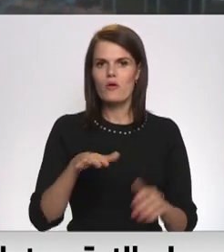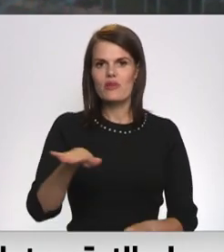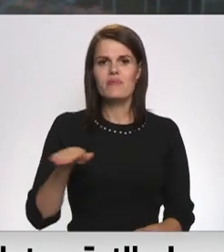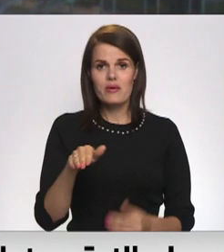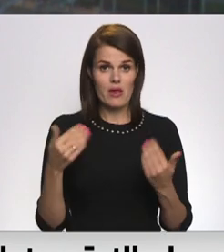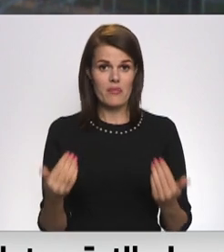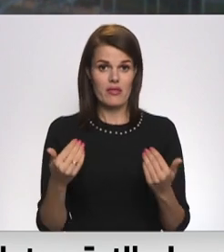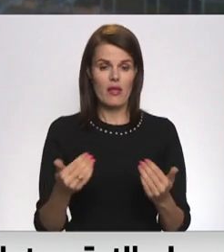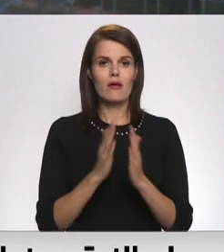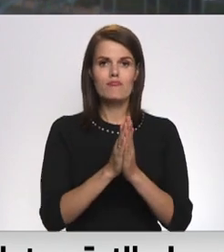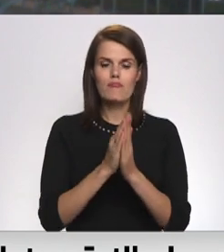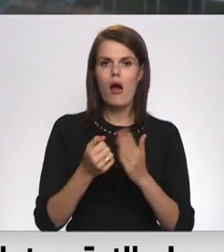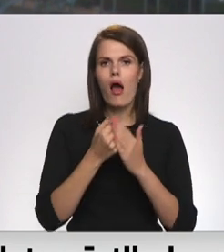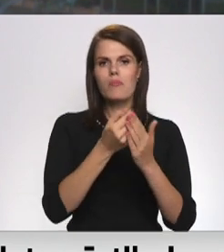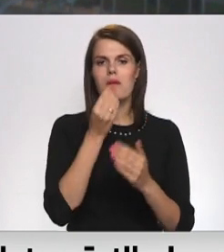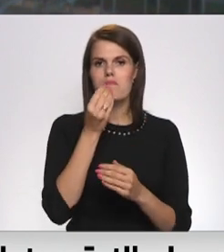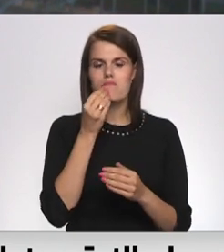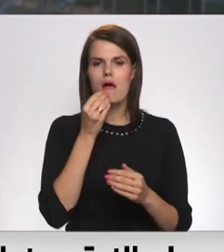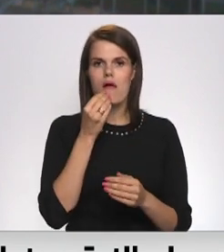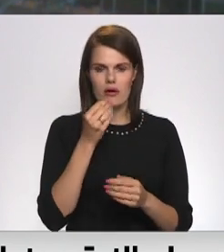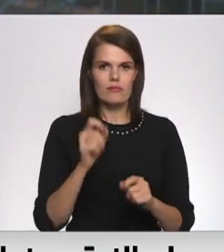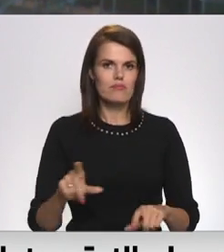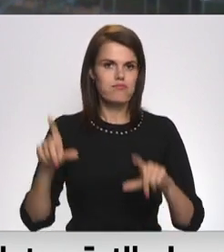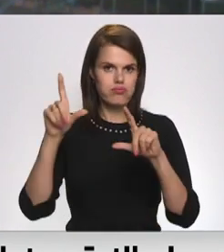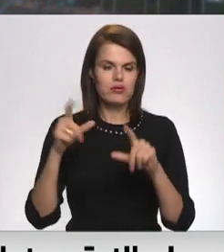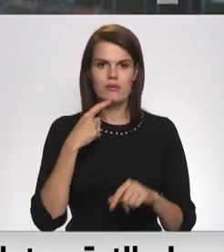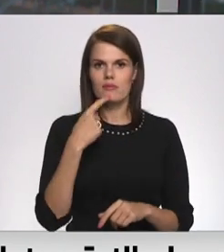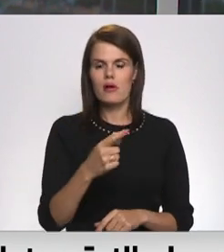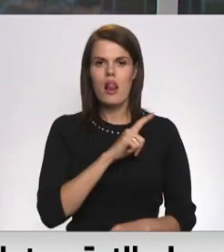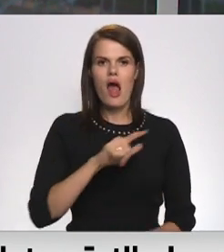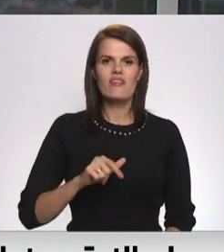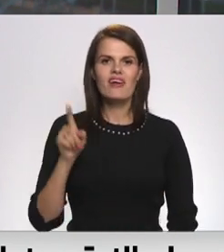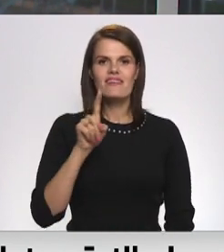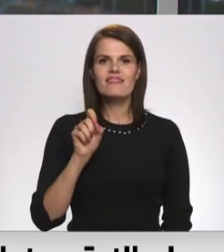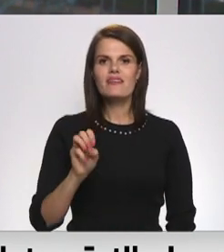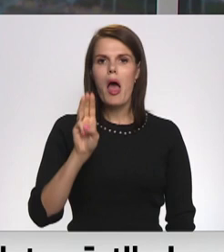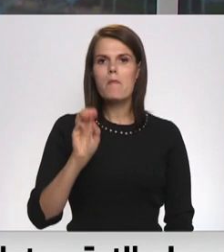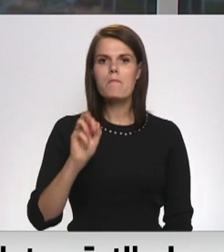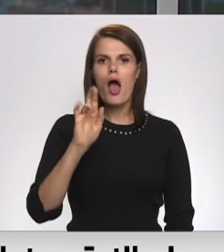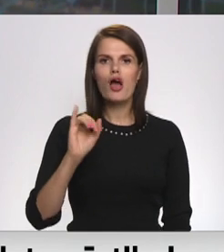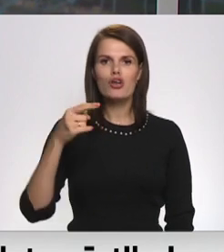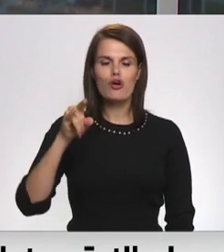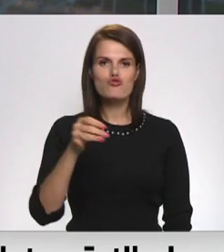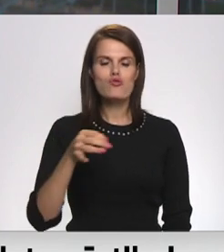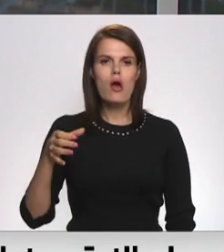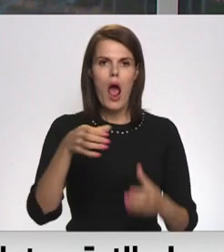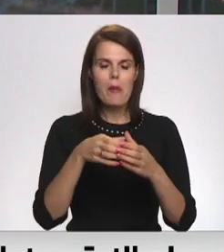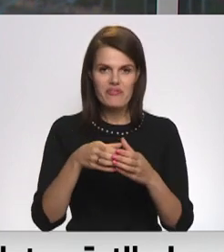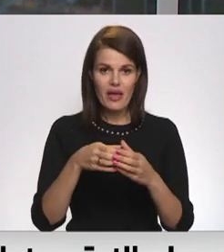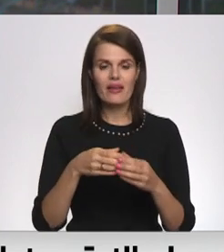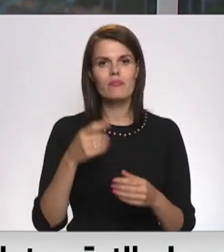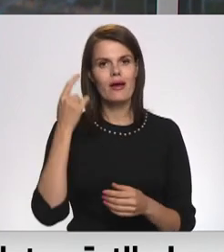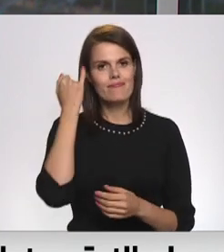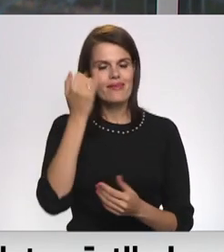tagad pieprasījums atbalstam pēc pārtikas pieauga. Tā norāda Latvijas samariešu apvienība. Realizējot labdarības iniciatīvu